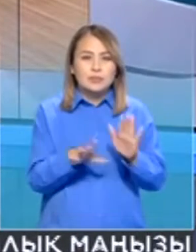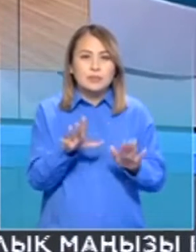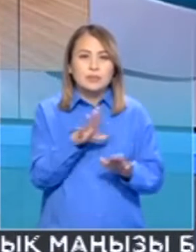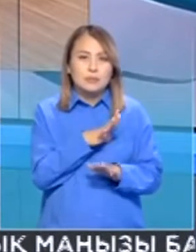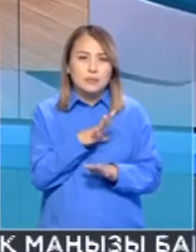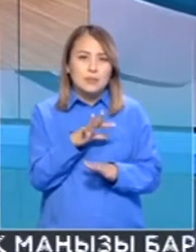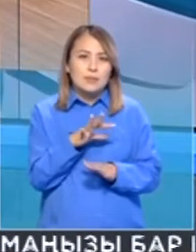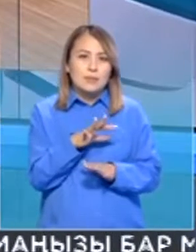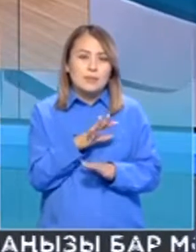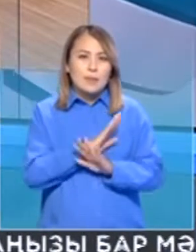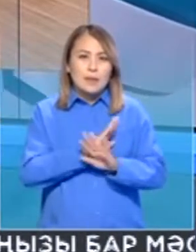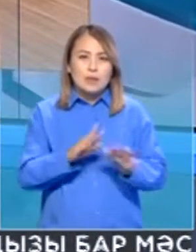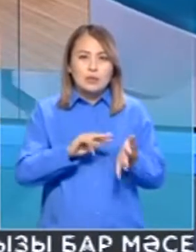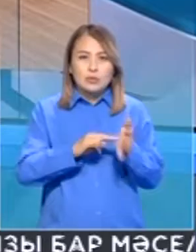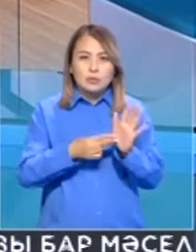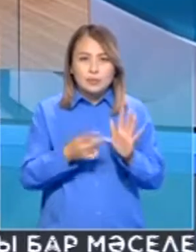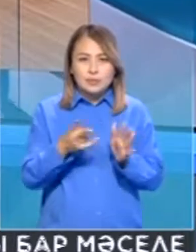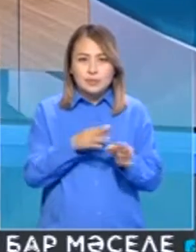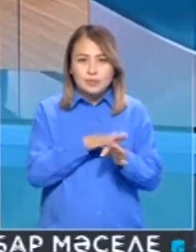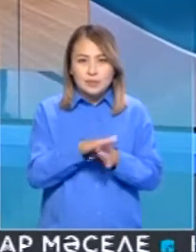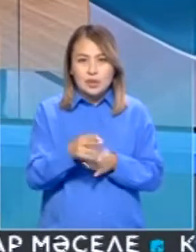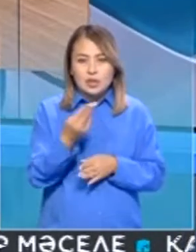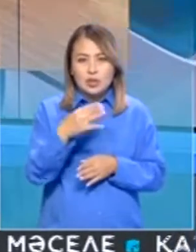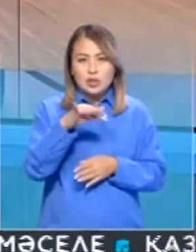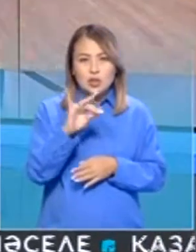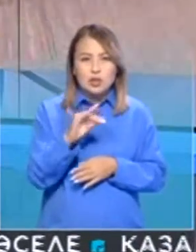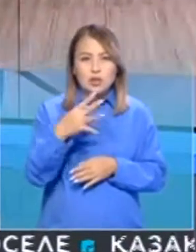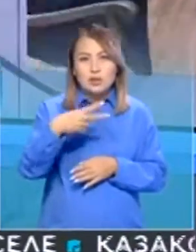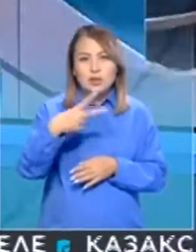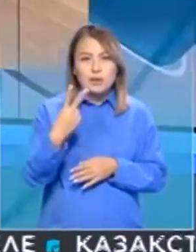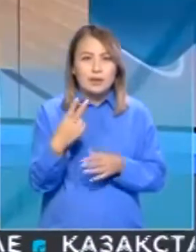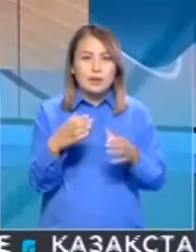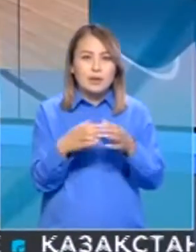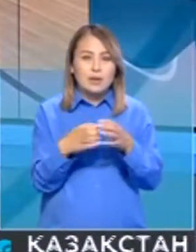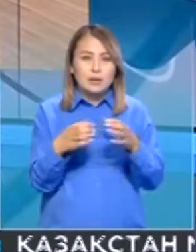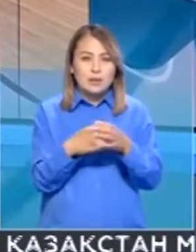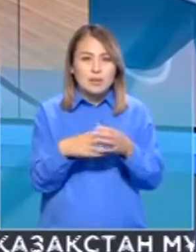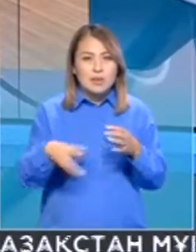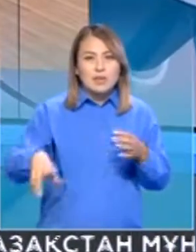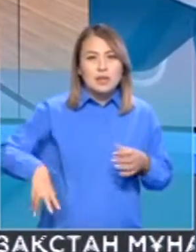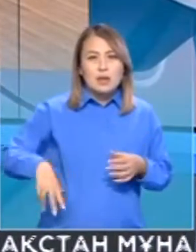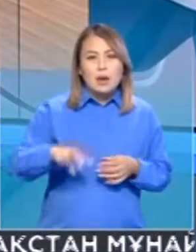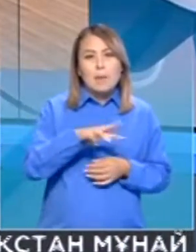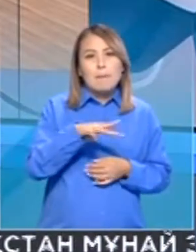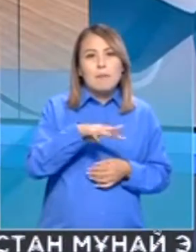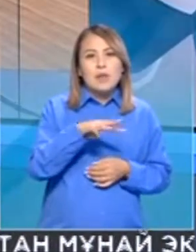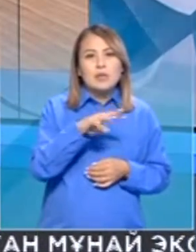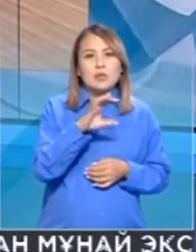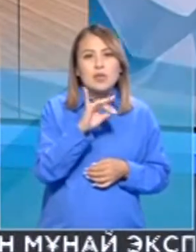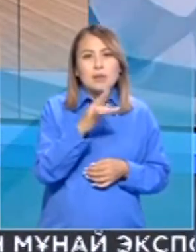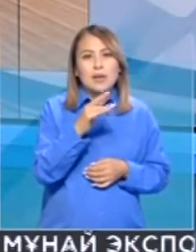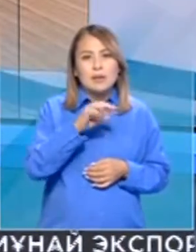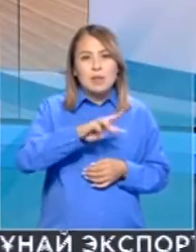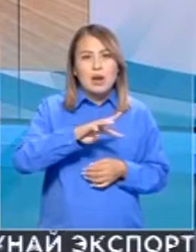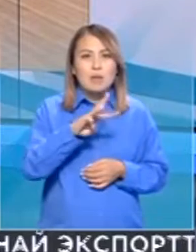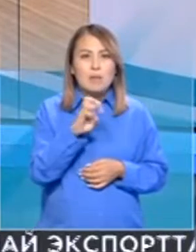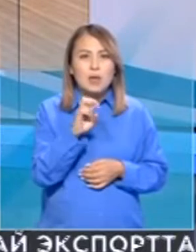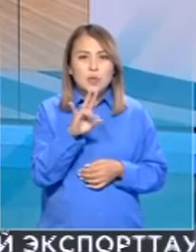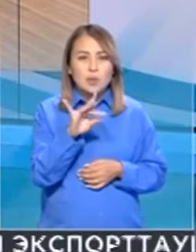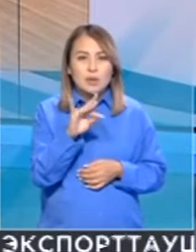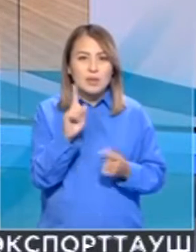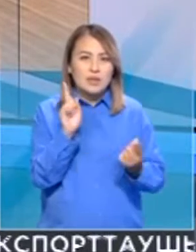бірқатар коммерциялық емес жобаны жүзеге асыру жоспарларын жеткізді. G42 компаниясының директоры Мансур Ибрагим